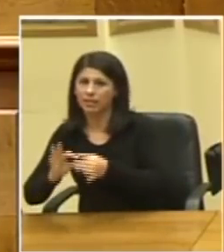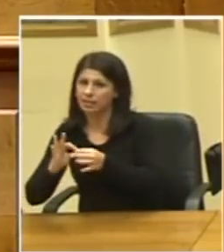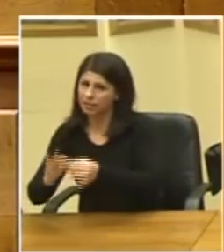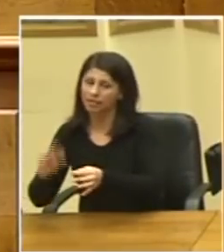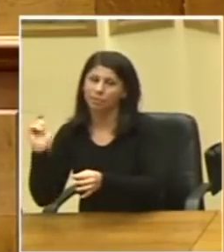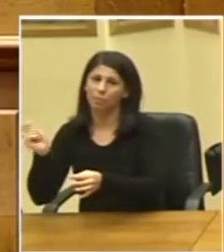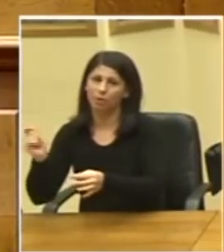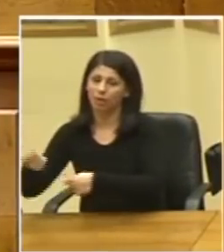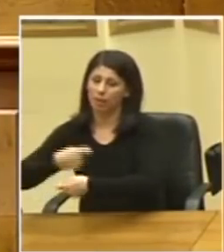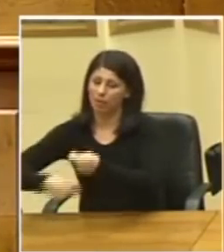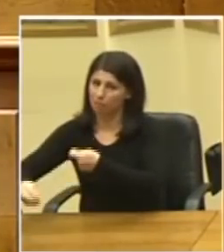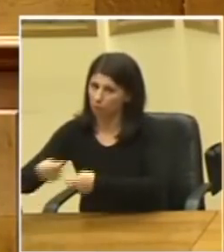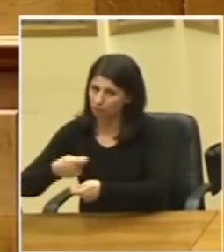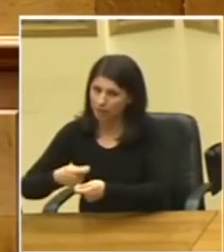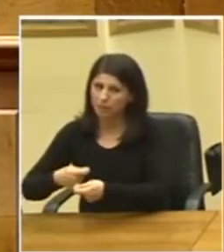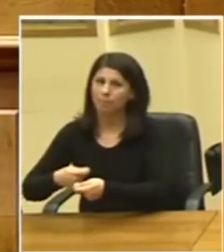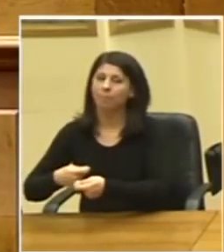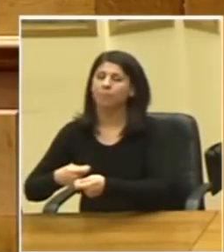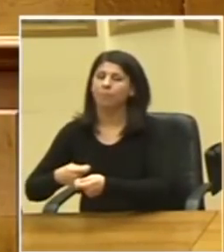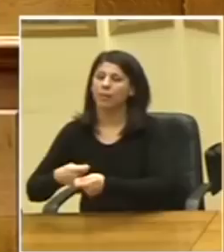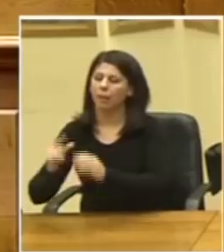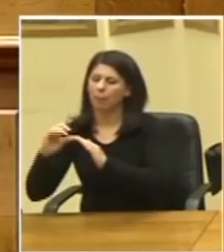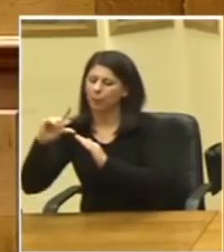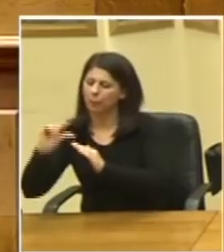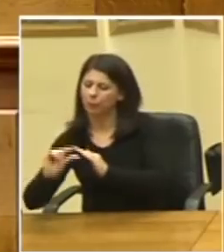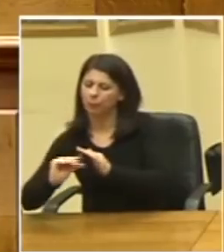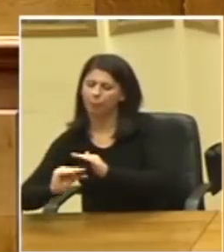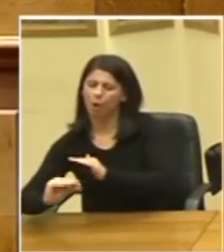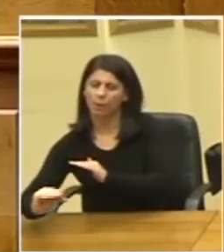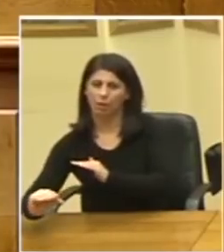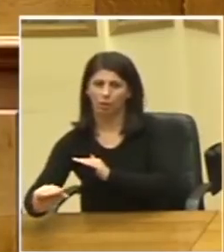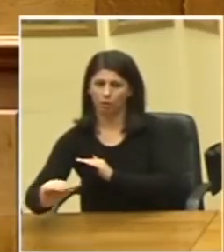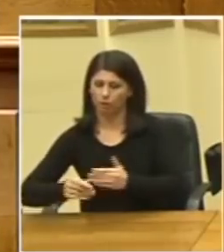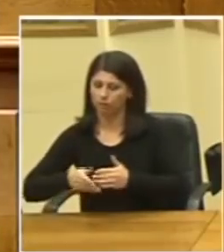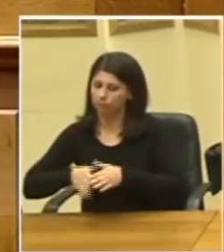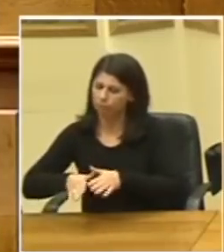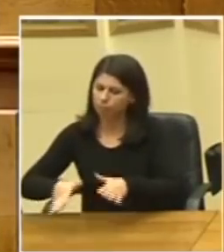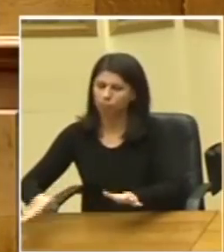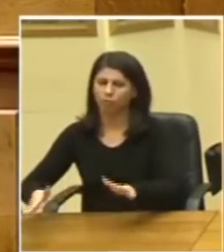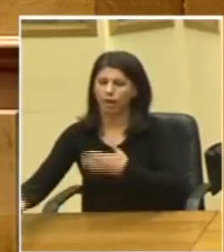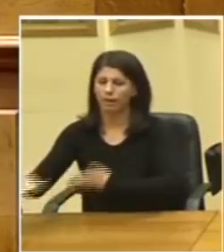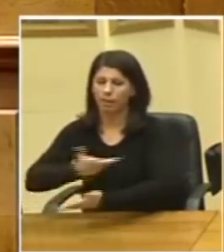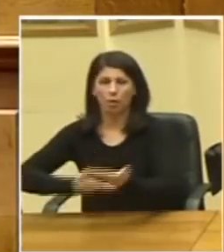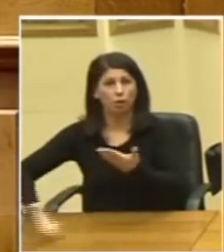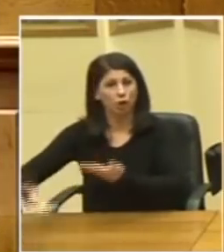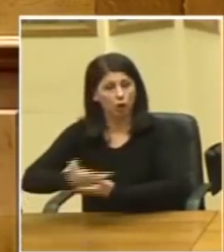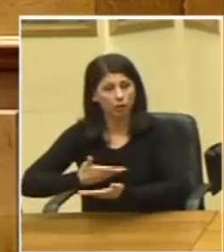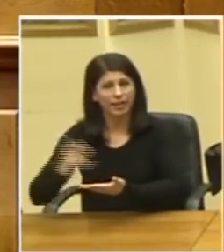πολιτική της εμπορευματοποίησης, της υποχρηματοδότησης, προωθεί την ανταποδοτικότητα στην κοινωνική